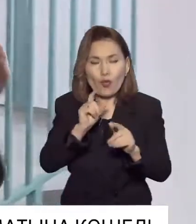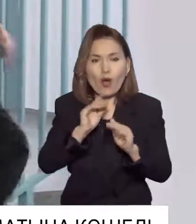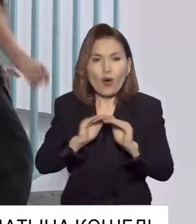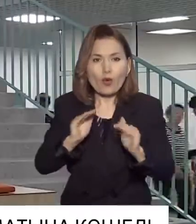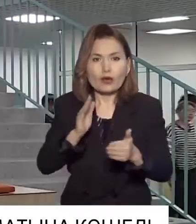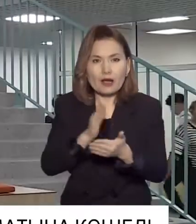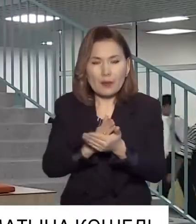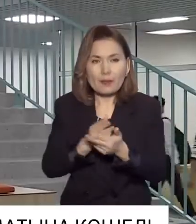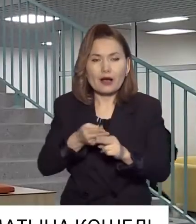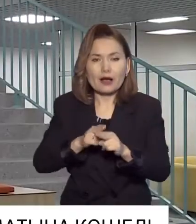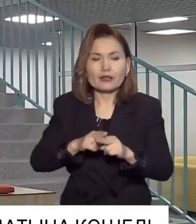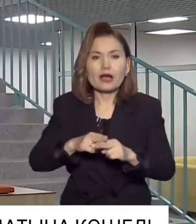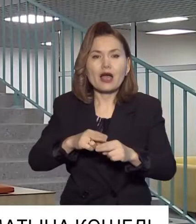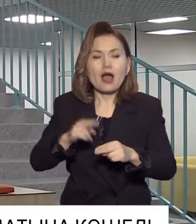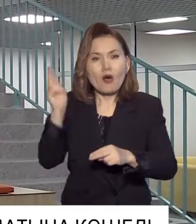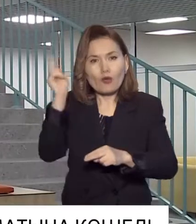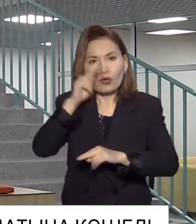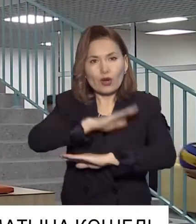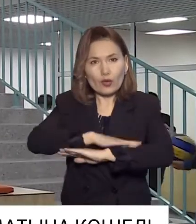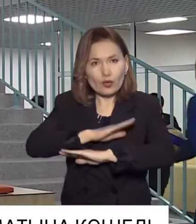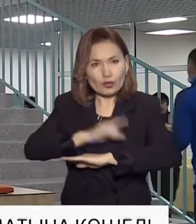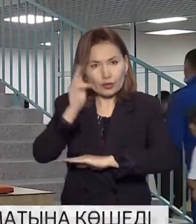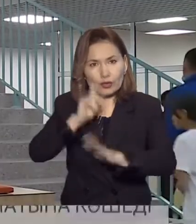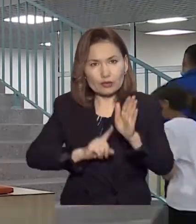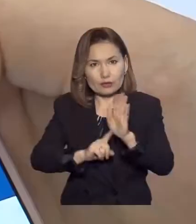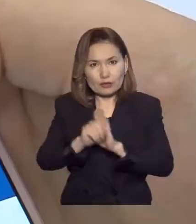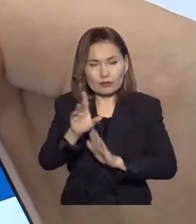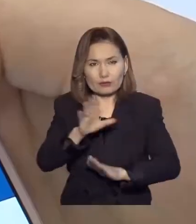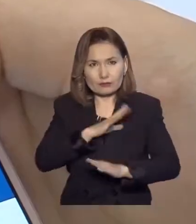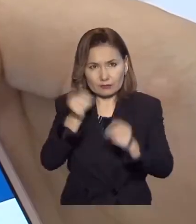ғана офлайн білім алатыны хабарланған еді.